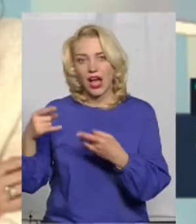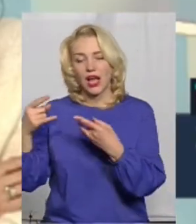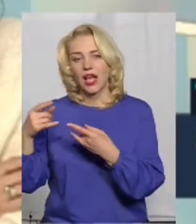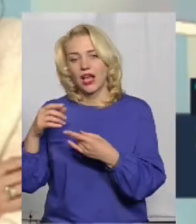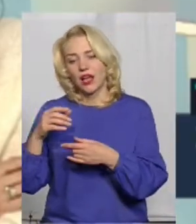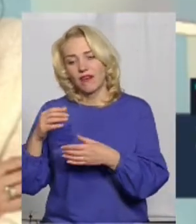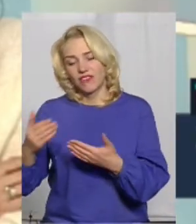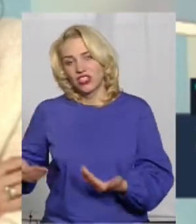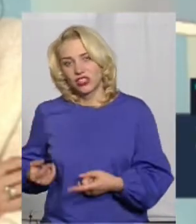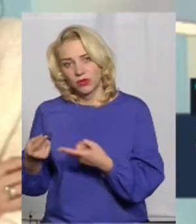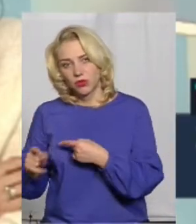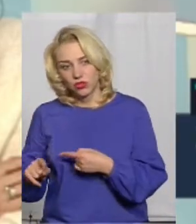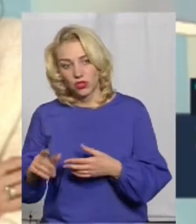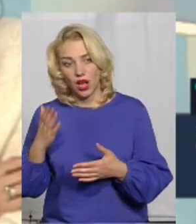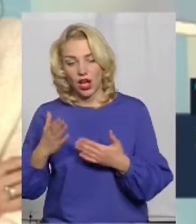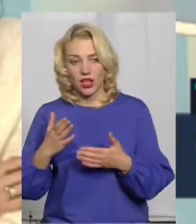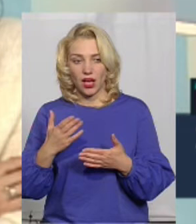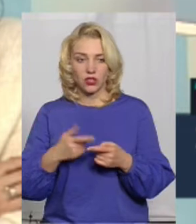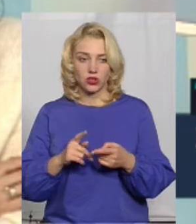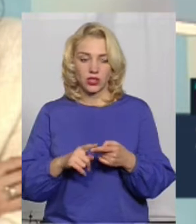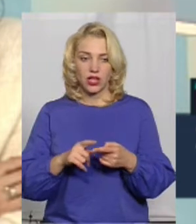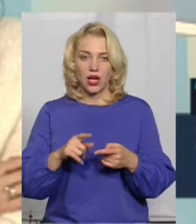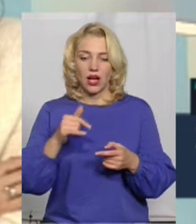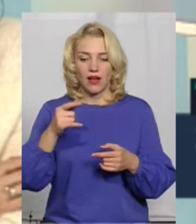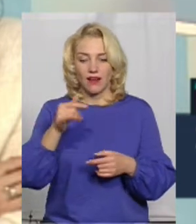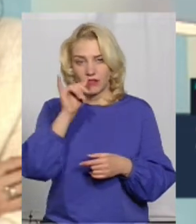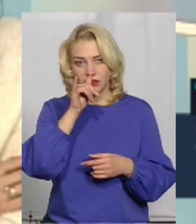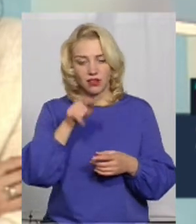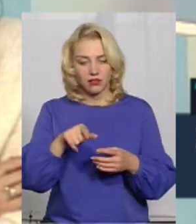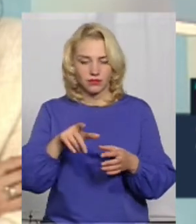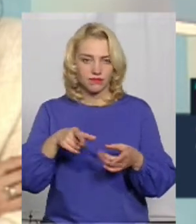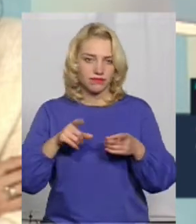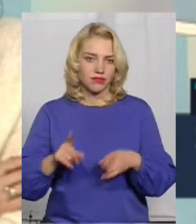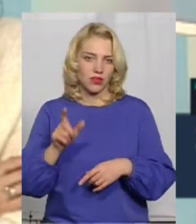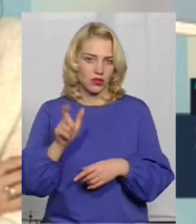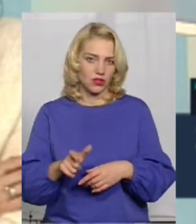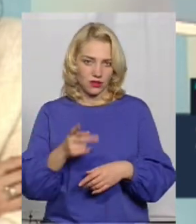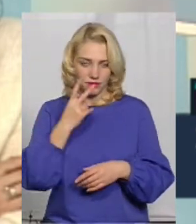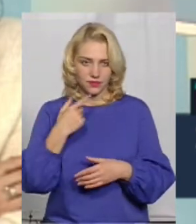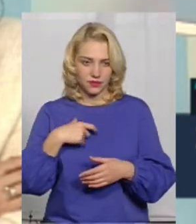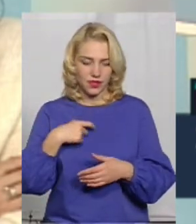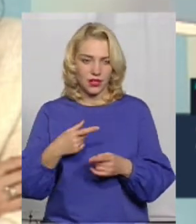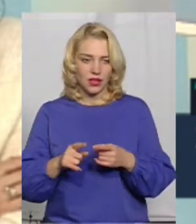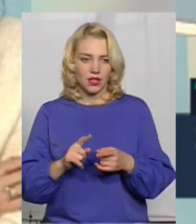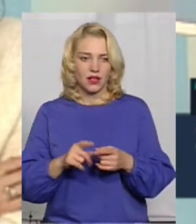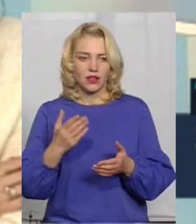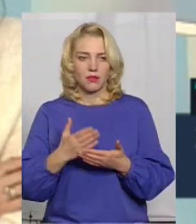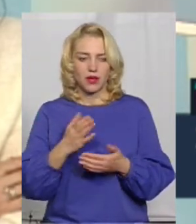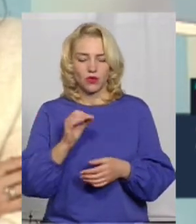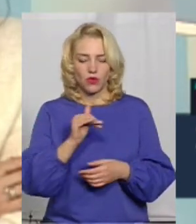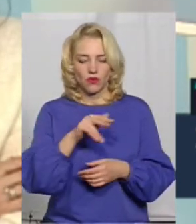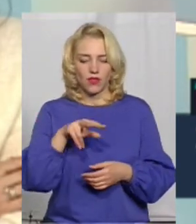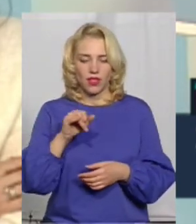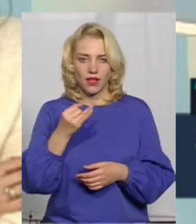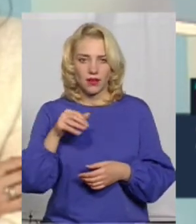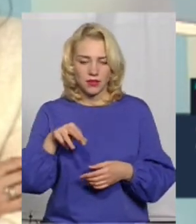ця можливість робити, цього позиціонування офлайн-онлайн, воно не розмежовується. Офлайн – це звичайна ціль, там, покращення блага міста. І якщо це